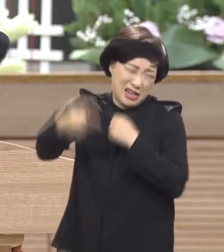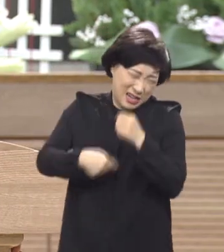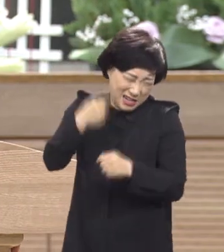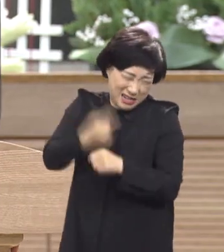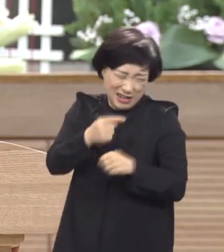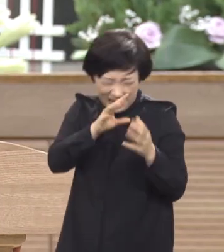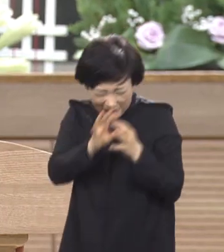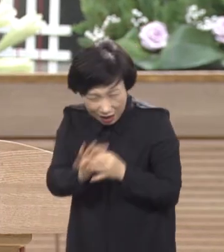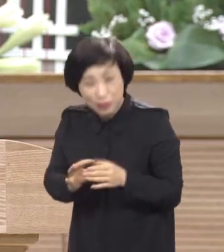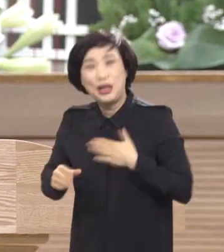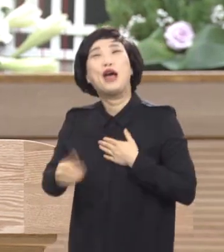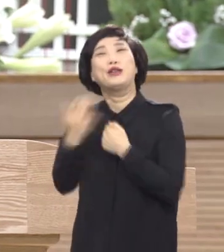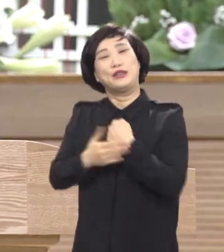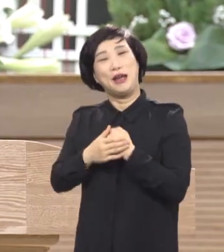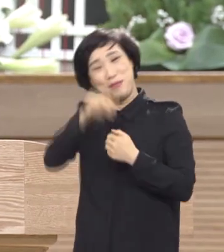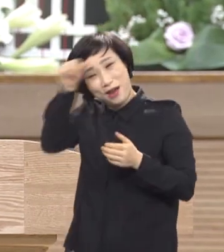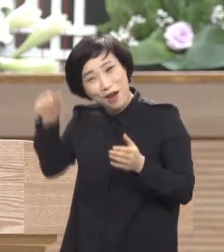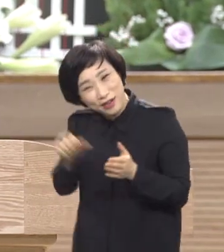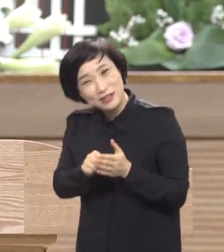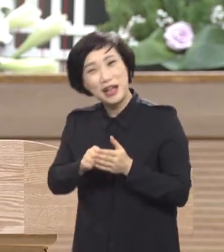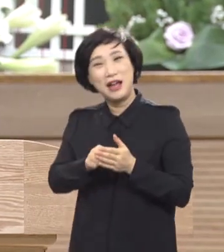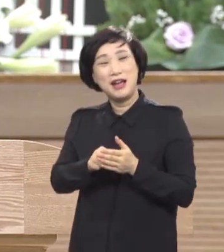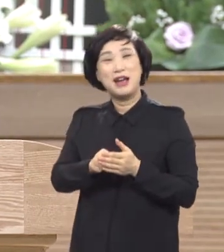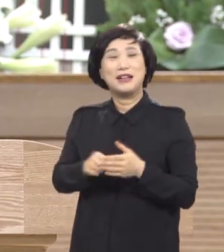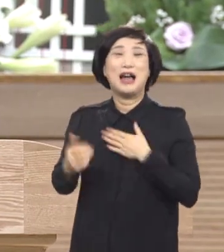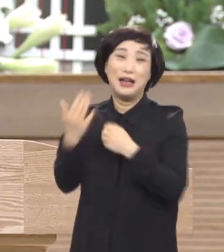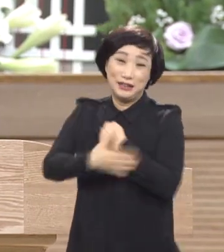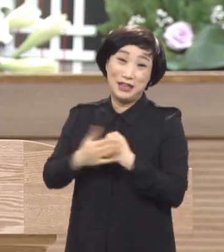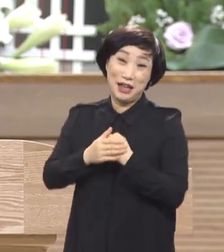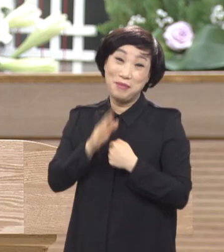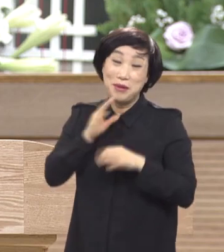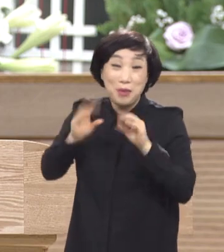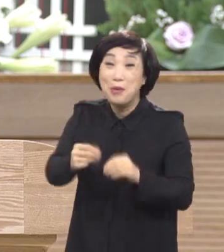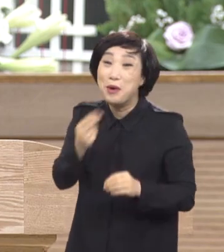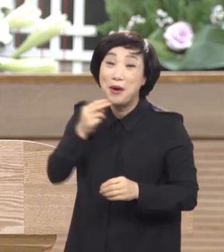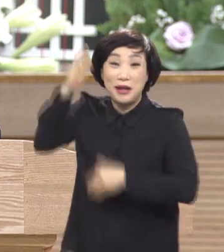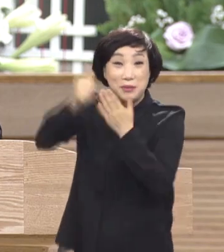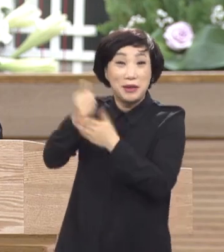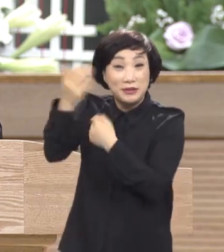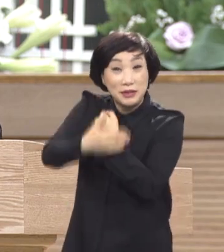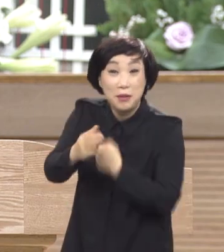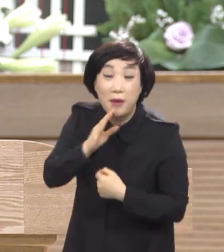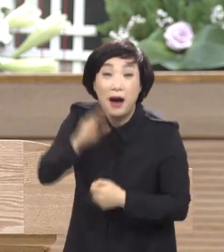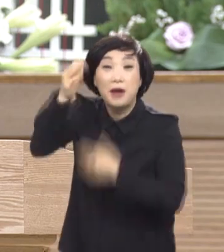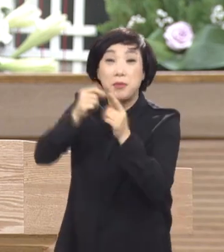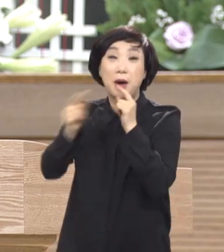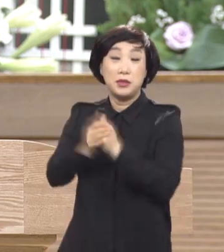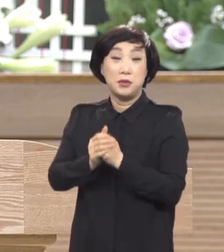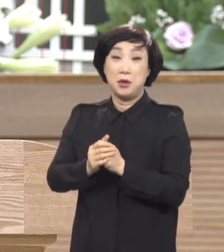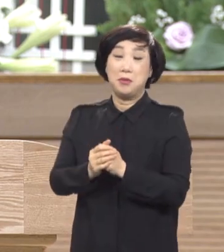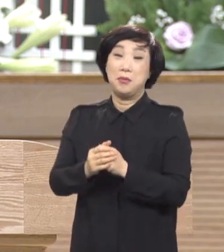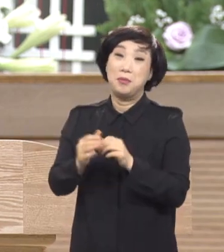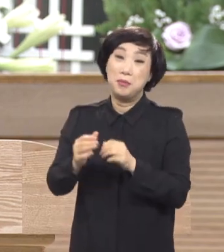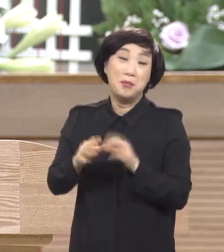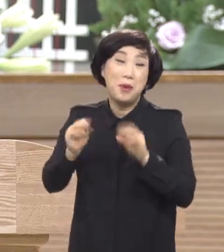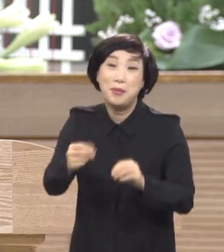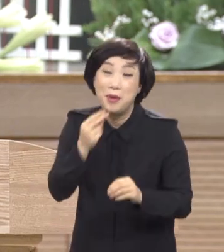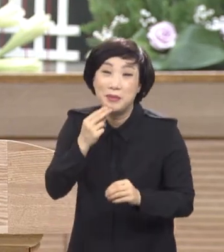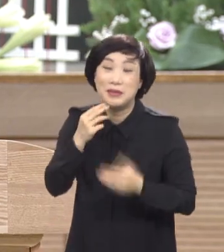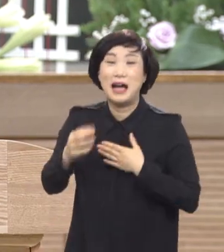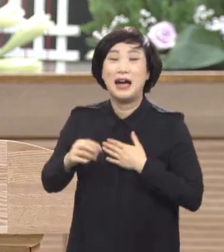내 평생의 은혜야 쉬지 않는 은혜야 하나님 말씀은 쉬지 않는 양식이야